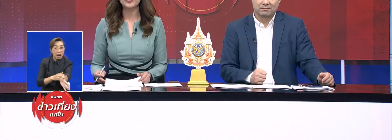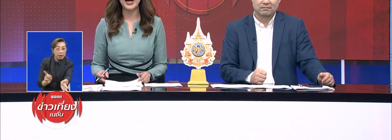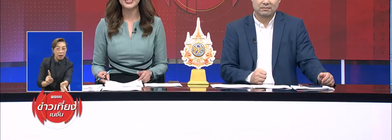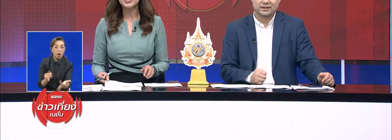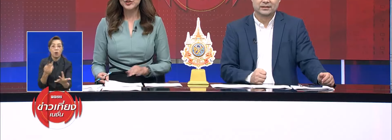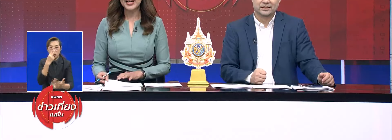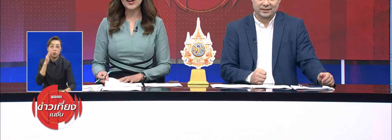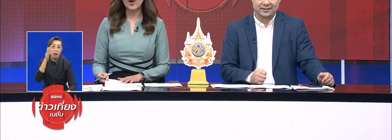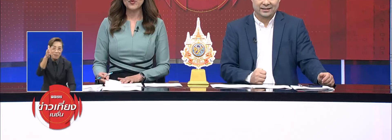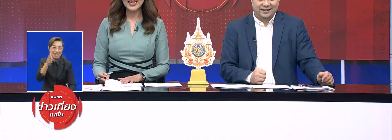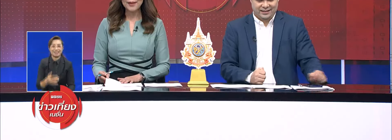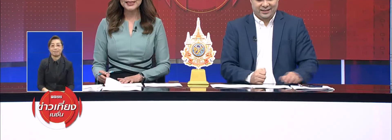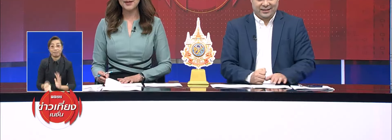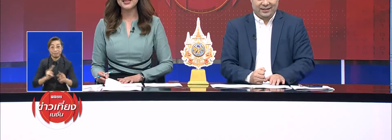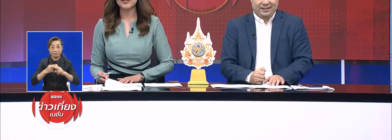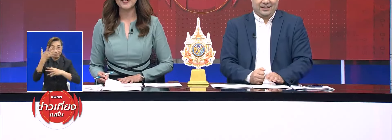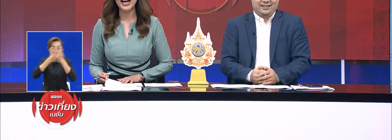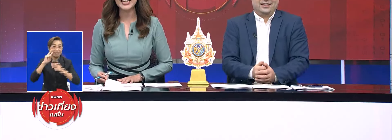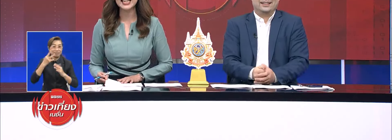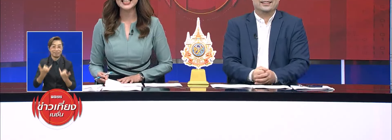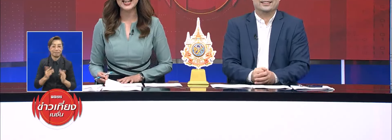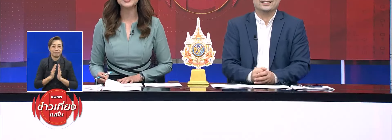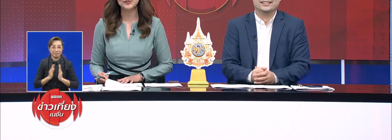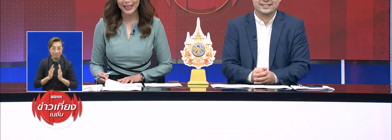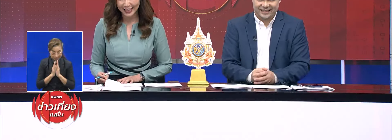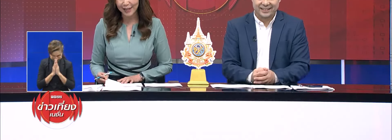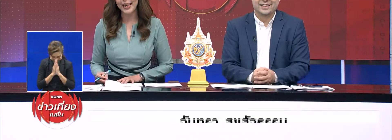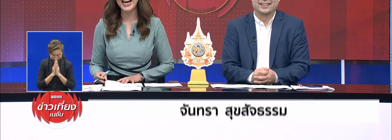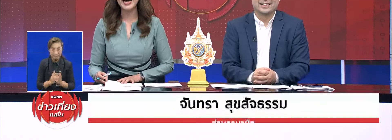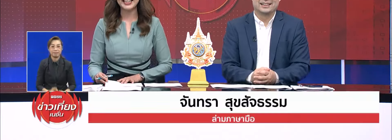ะรอดูกันช่วงนี้ต้องขอบคุณล่ามภาษามือของเรานะคะอาจารย์จันทราสุขสัจธรรมค่ะ